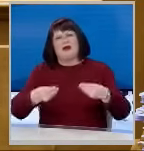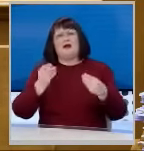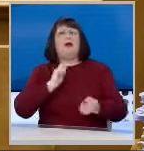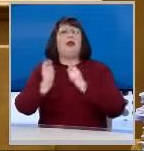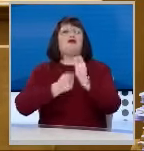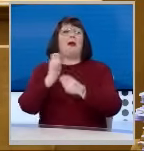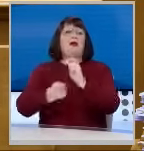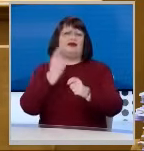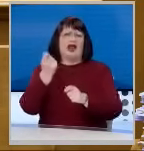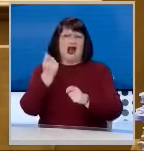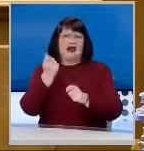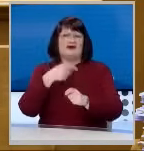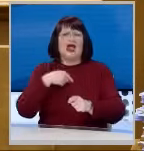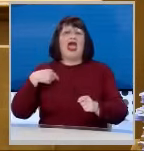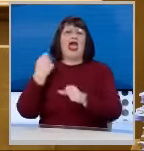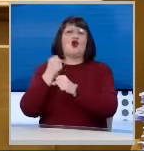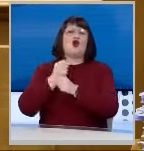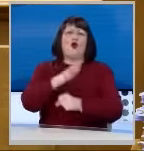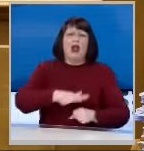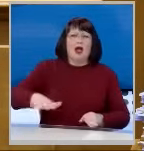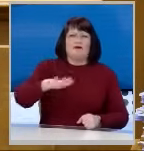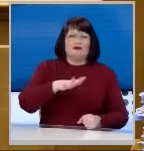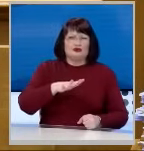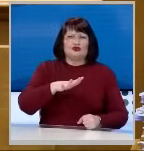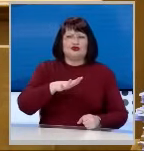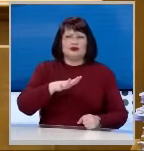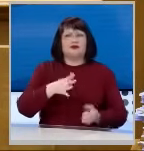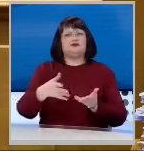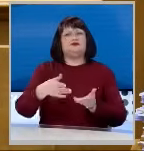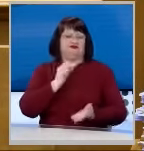χρήματα εργολάβους οι οποίοι